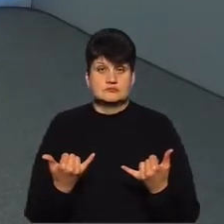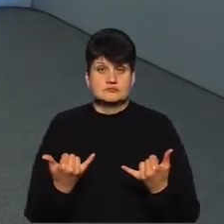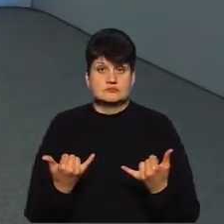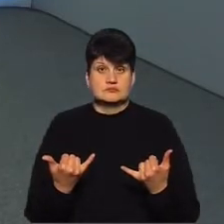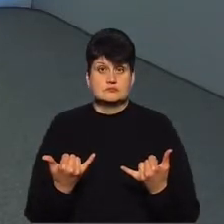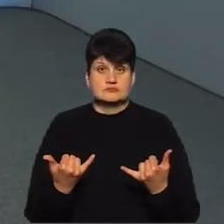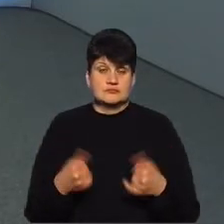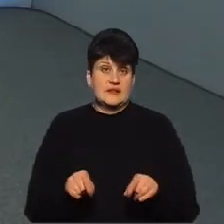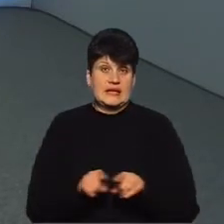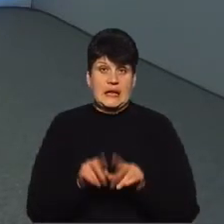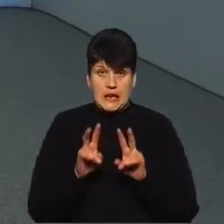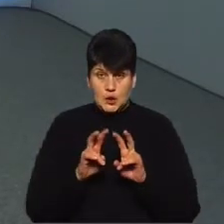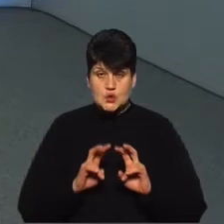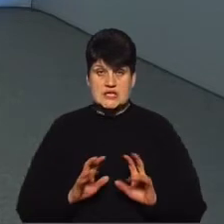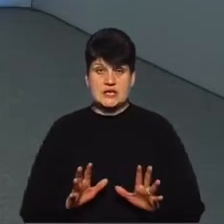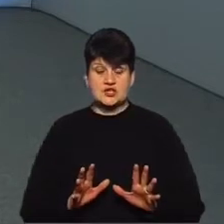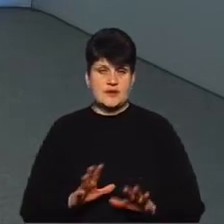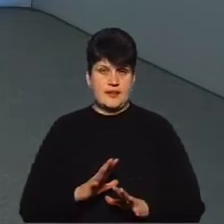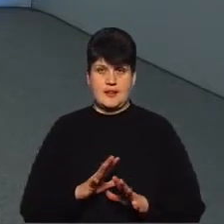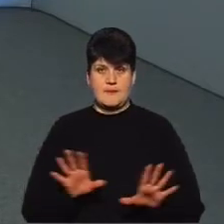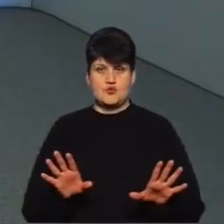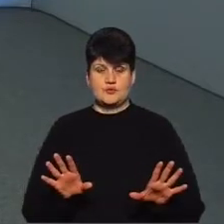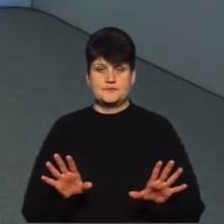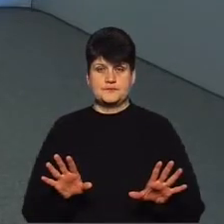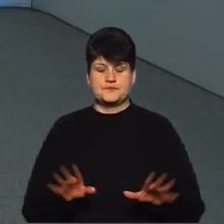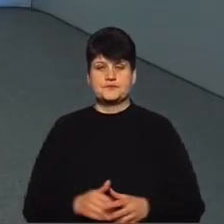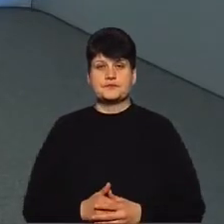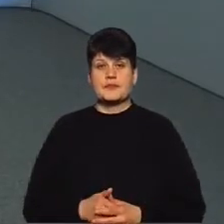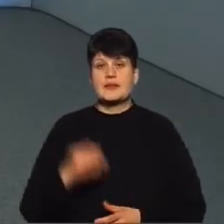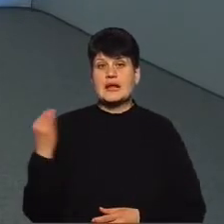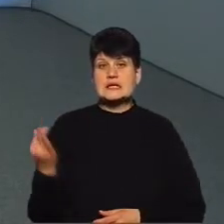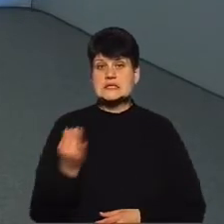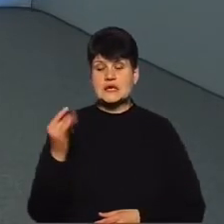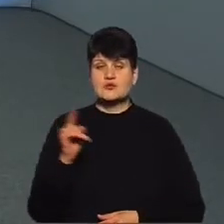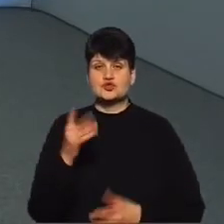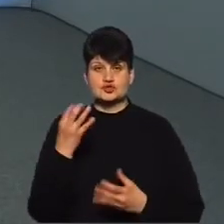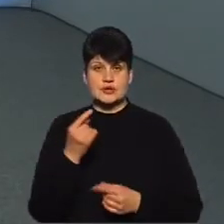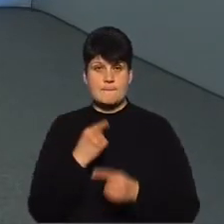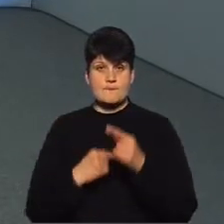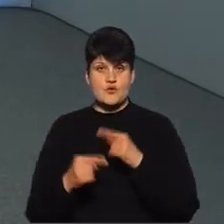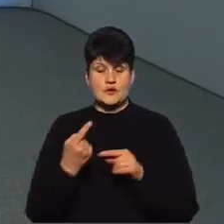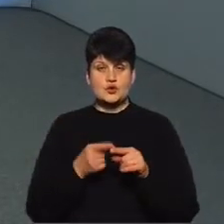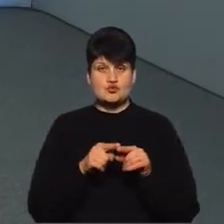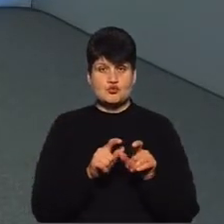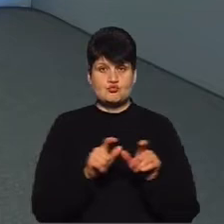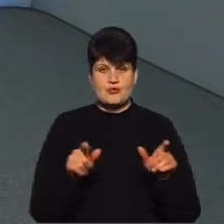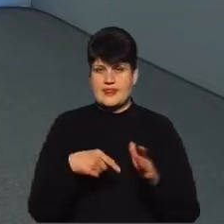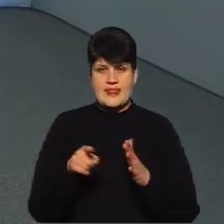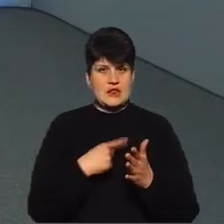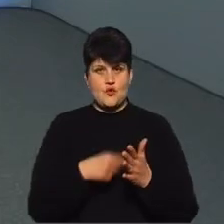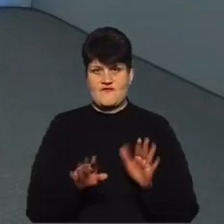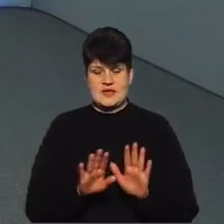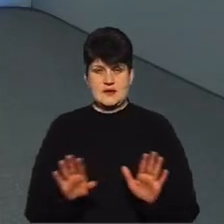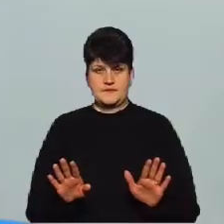таких досліджень саме не було. Цікаво, що ще повернемося до цього пункту недовіри. Це